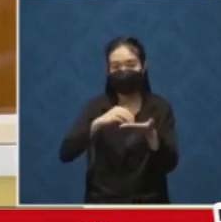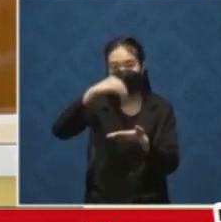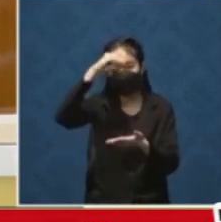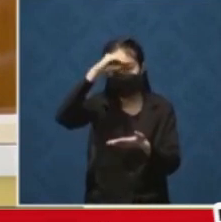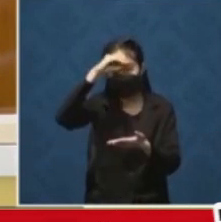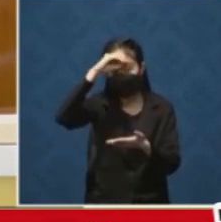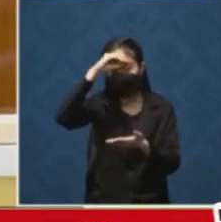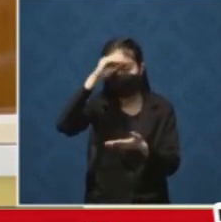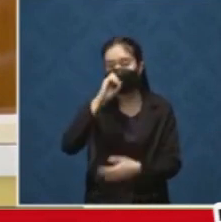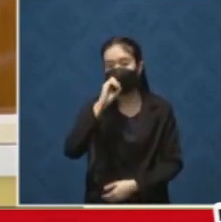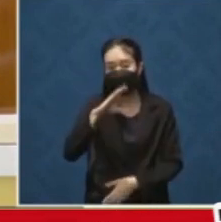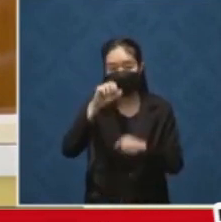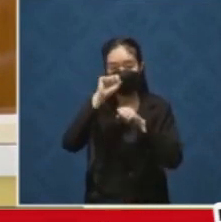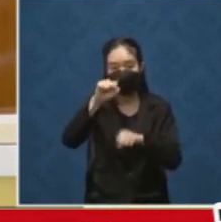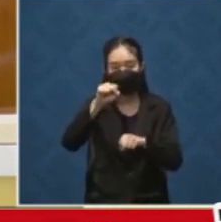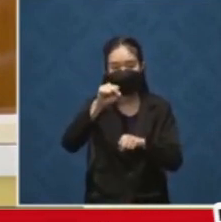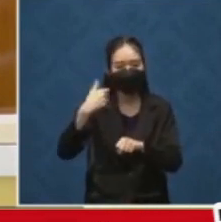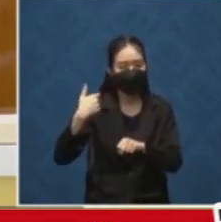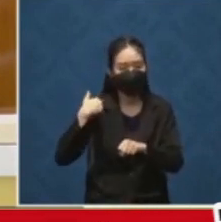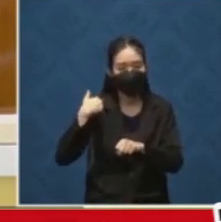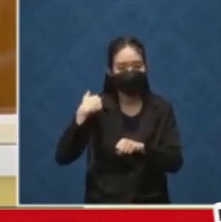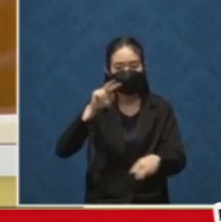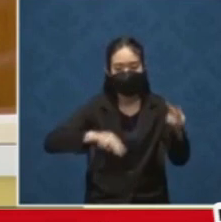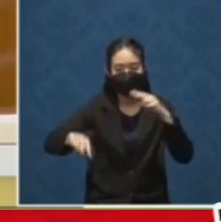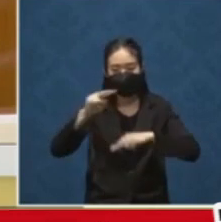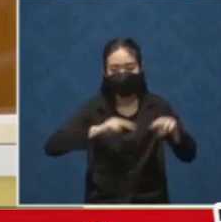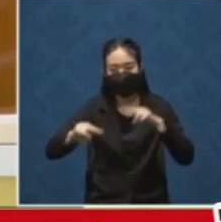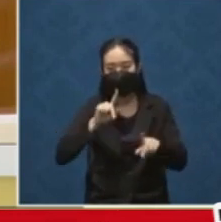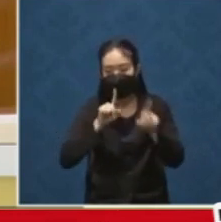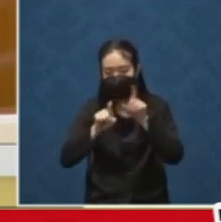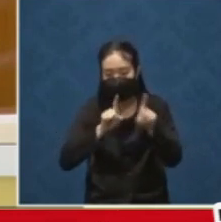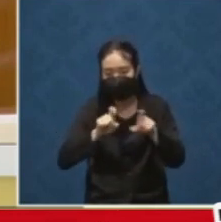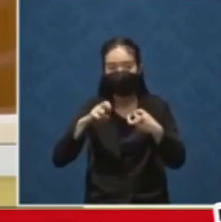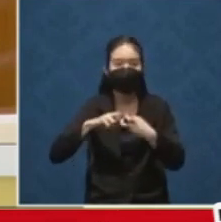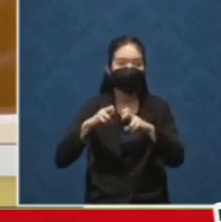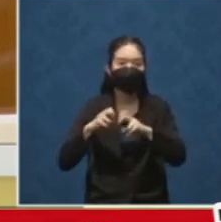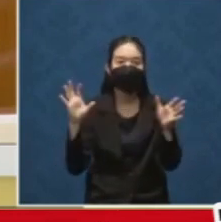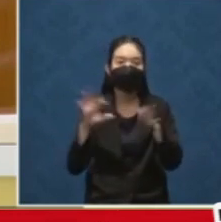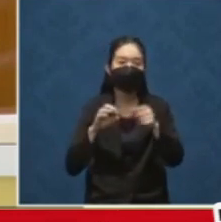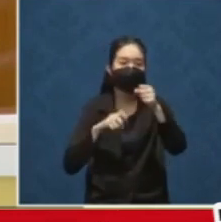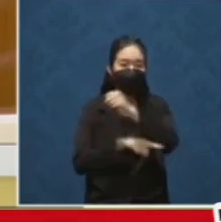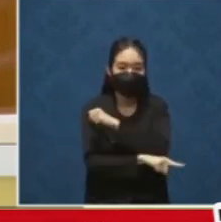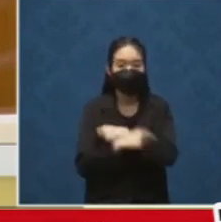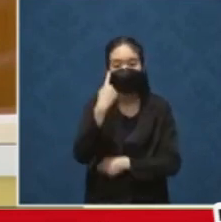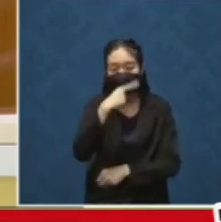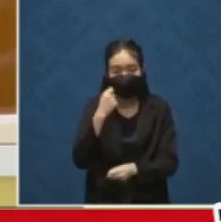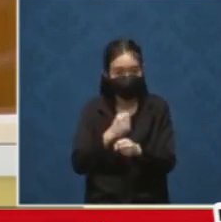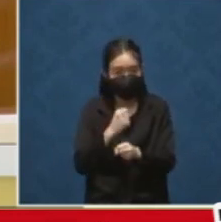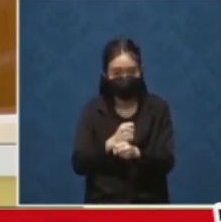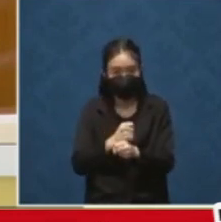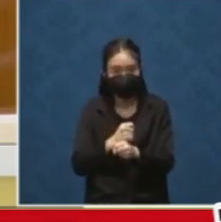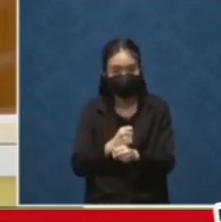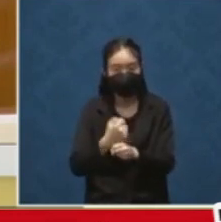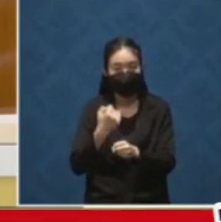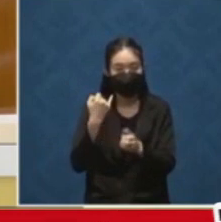ได้ทำการขยายผล ศึบส Groveสส่วน ผู้ที่จะมีส